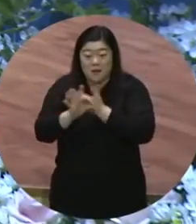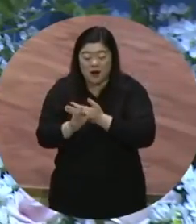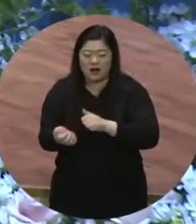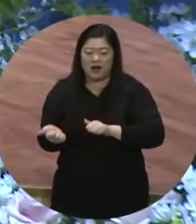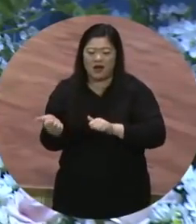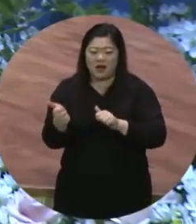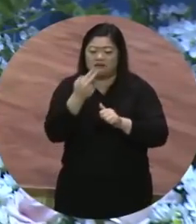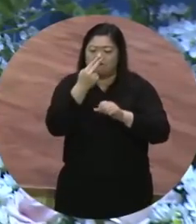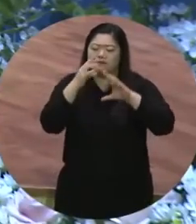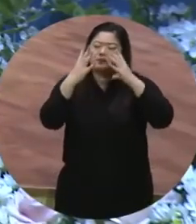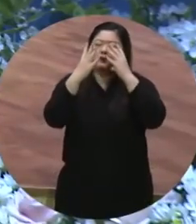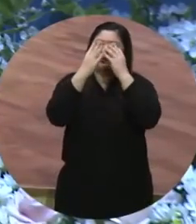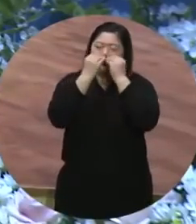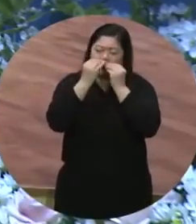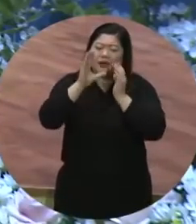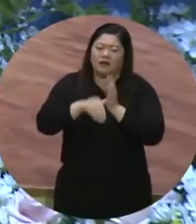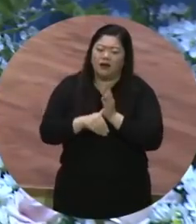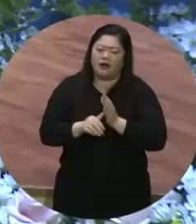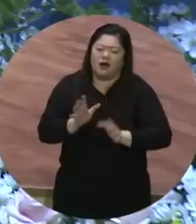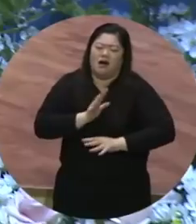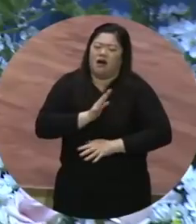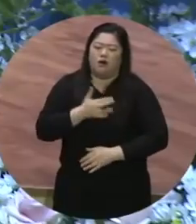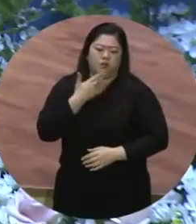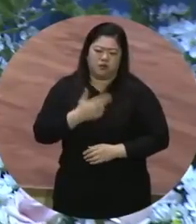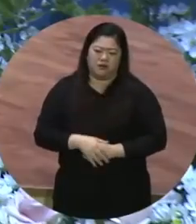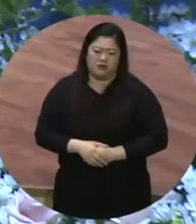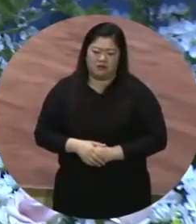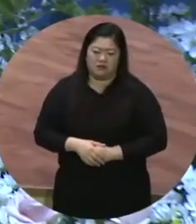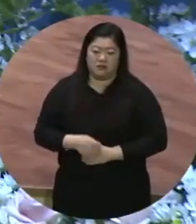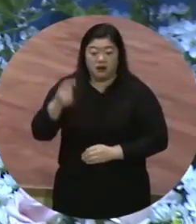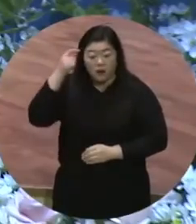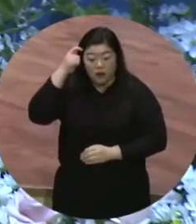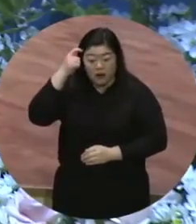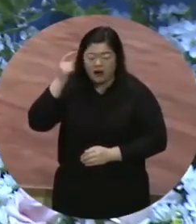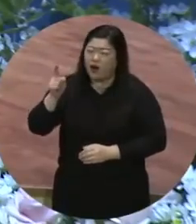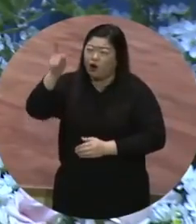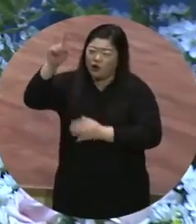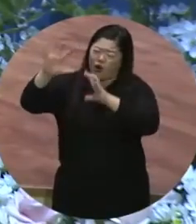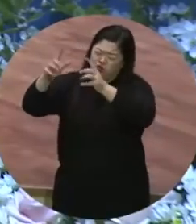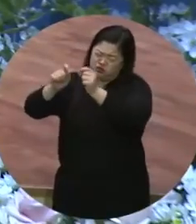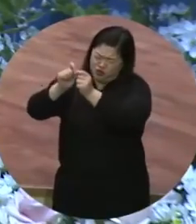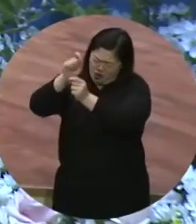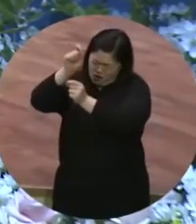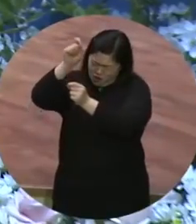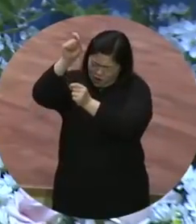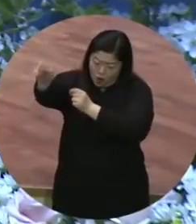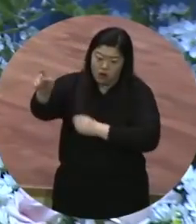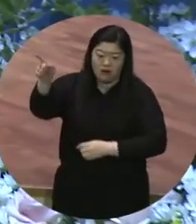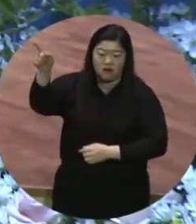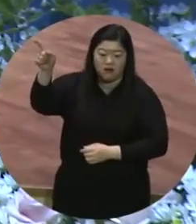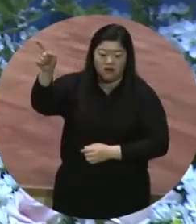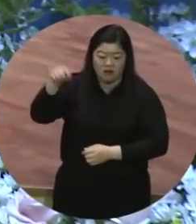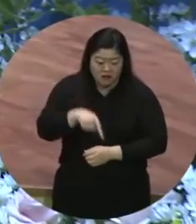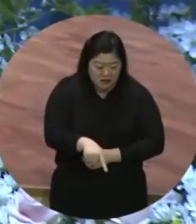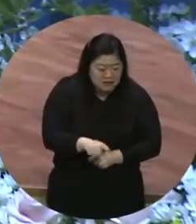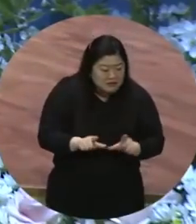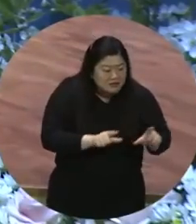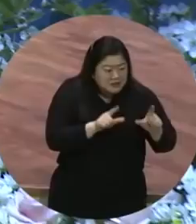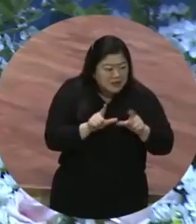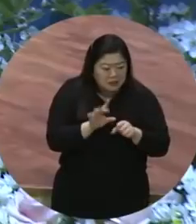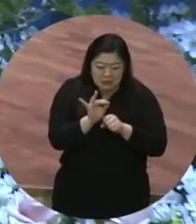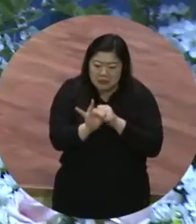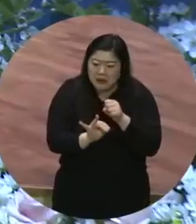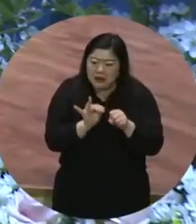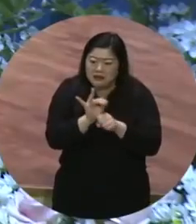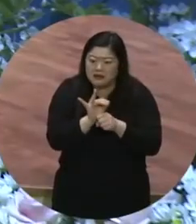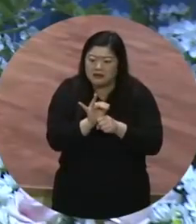않습니다. 일시적으로 잠깐 살다가는 나그네 생활하는 이 가운데서 무슨 아까울 것도 없고 미련도 없습니다. 우리가 주님 앞에